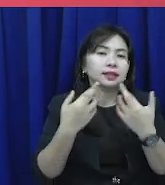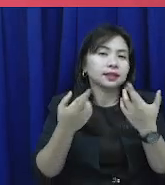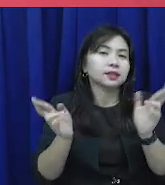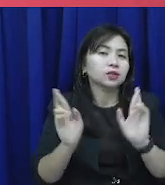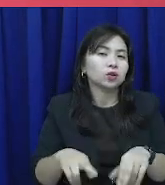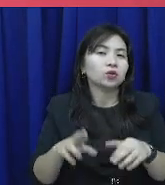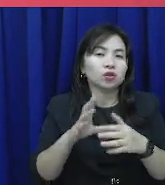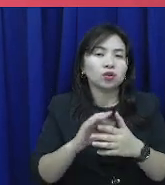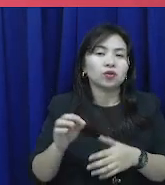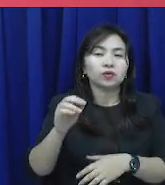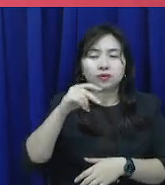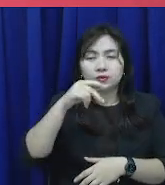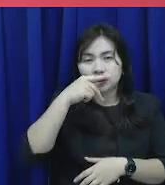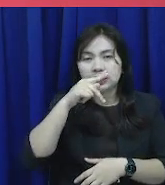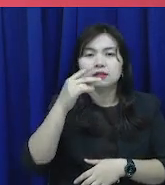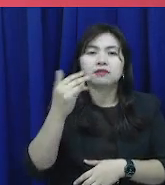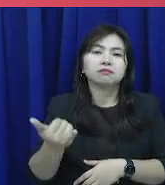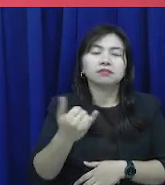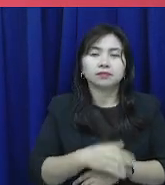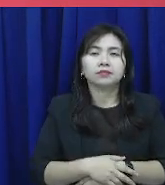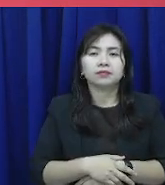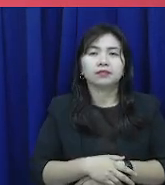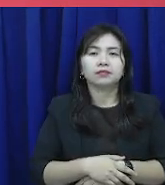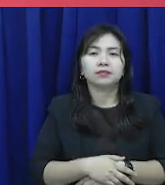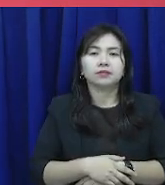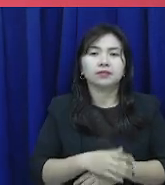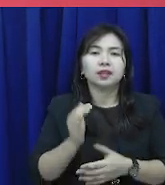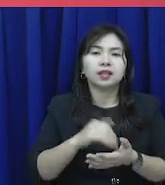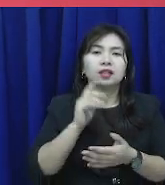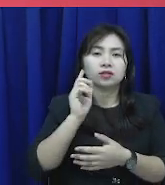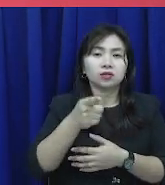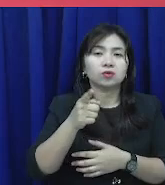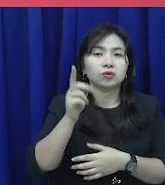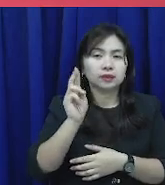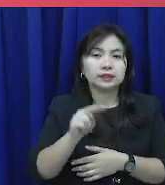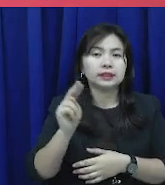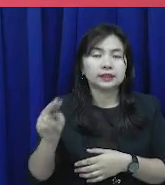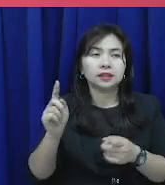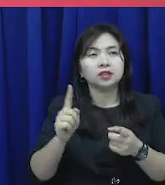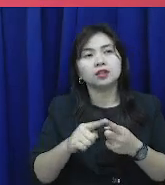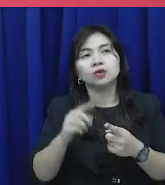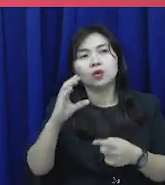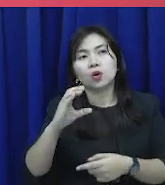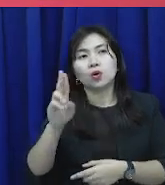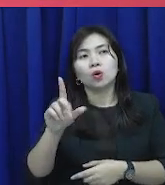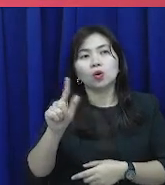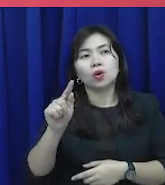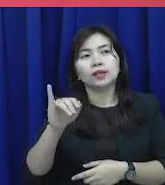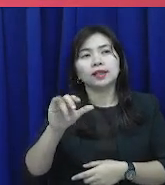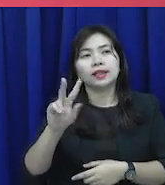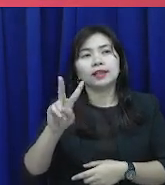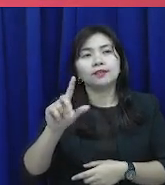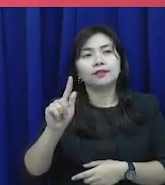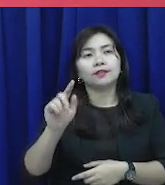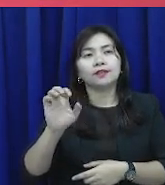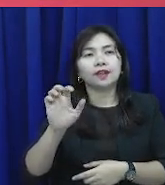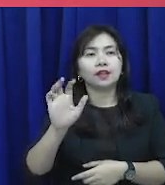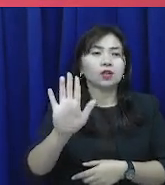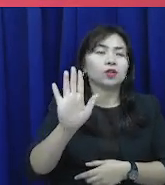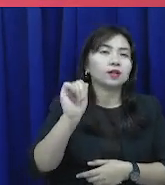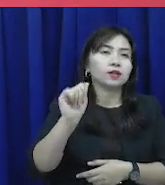seed mga kapatid I'm telling you You need cultivation we have to be honest kaya sabi ko po sa inyo